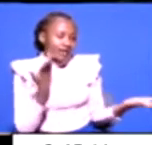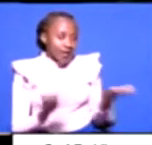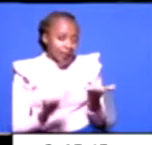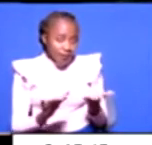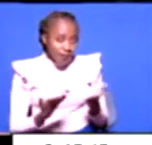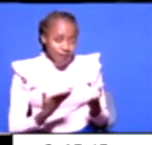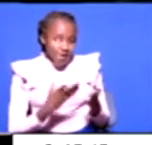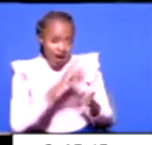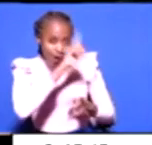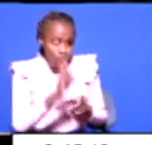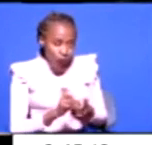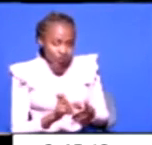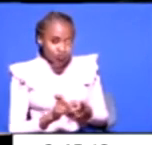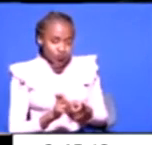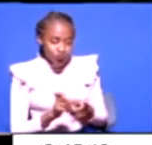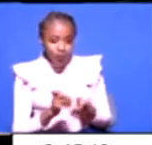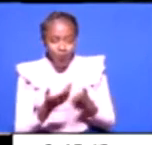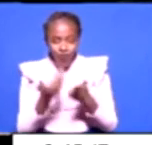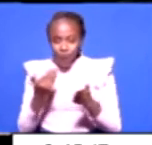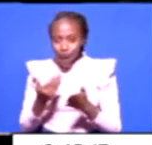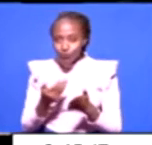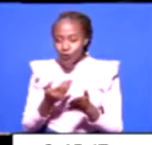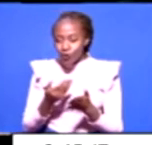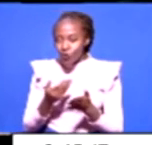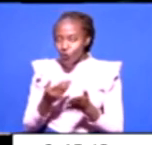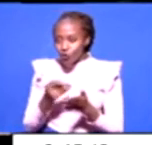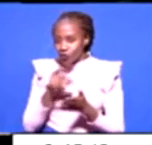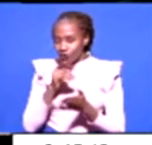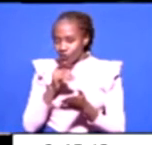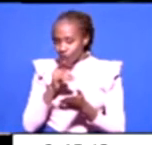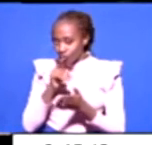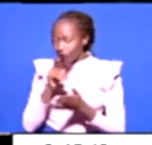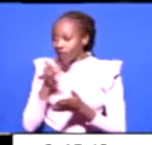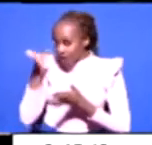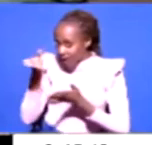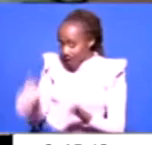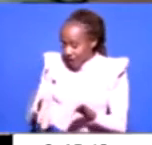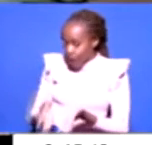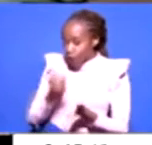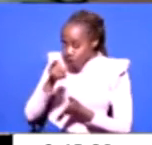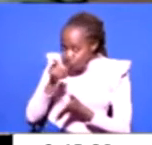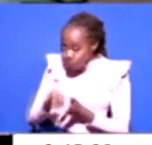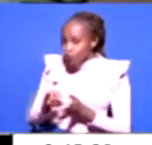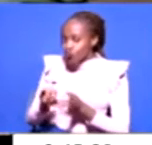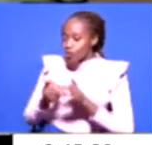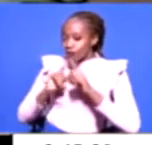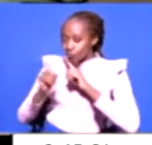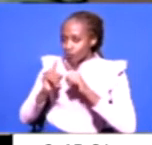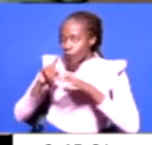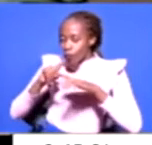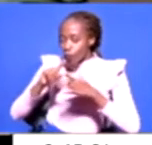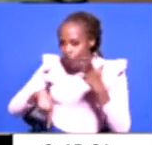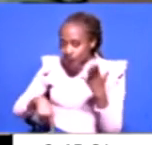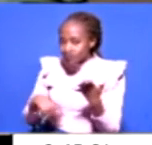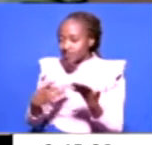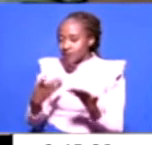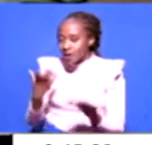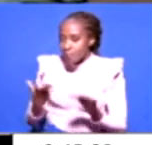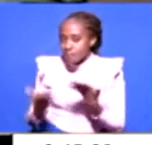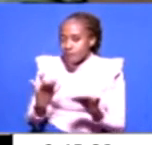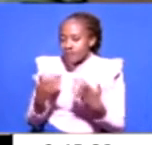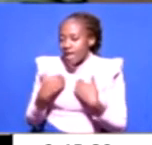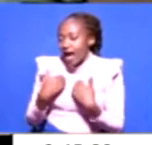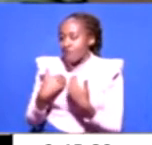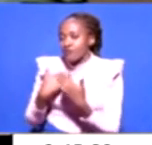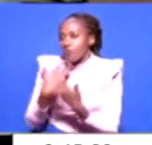Swali alilolitaja ambako una wewe ndio umeuliza kwa zinapatikana kwa watu wanazo makaratasi tayari